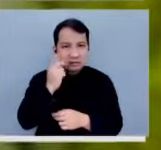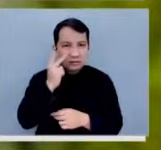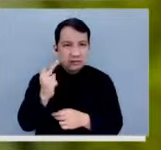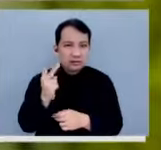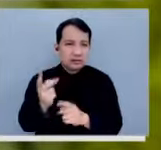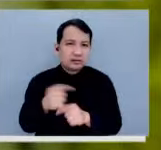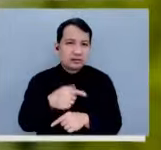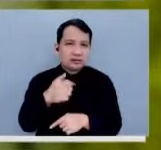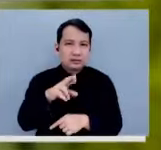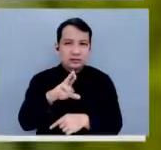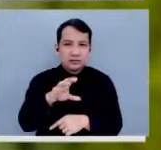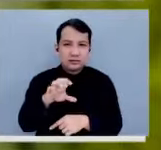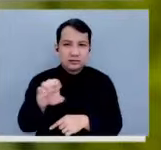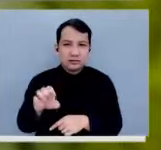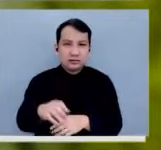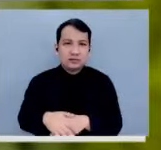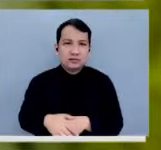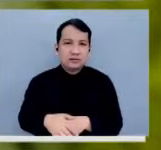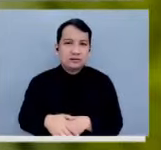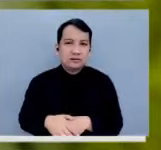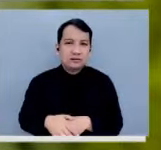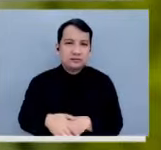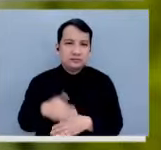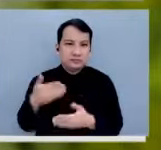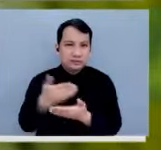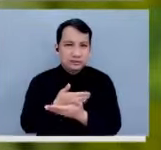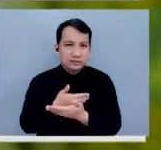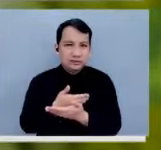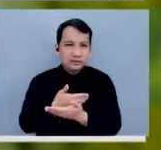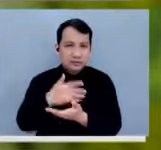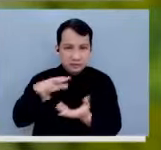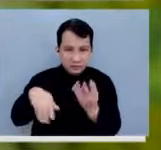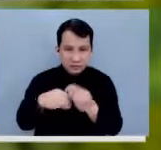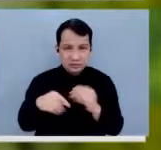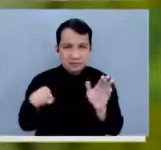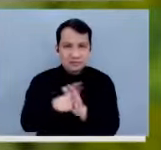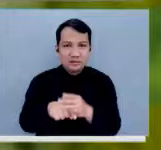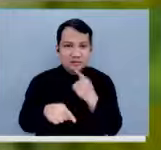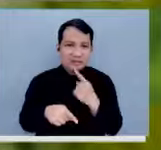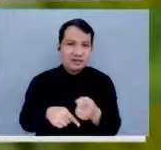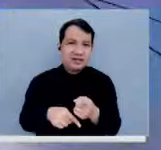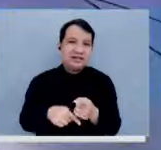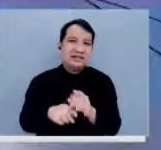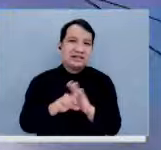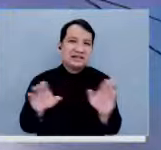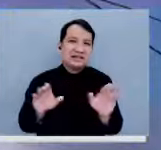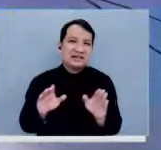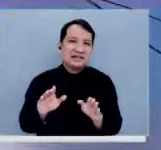cute nila, di ba? Yung alam mo nang meron ng nakabaon, pero bawal pang sabihin.